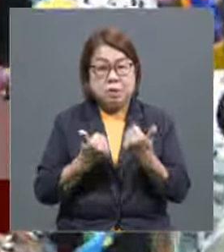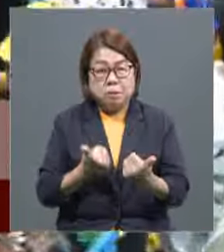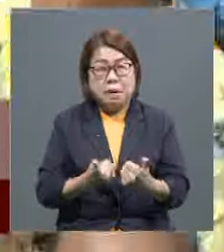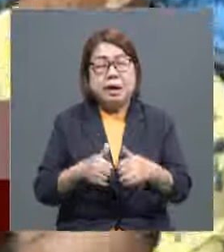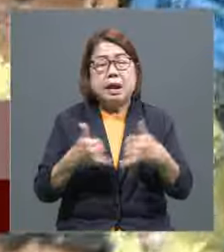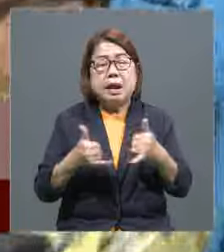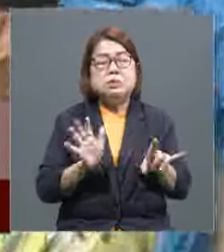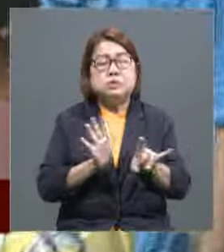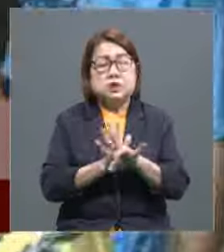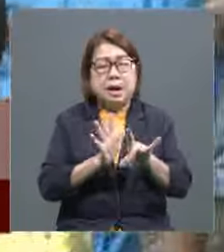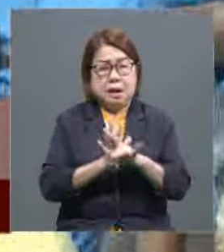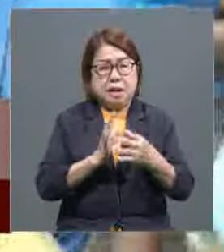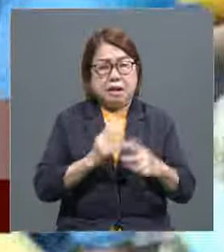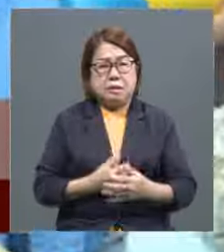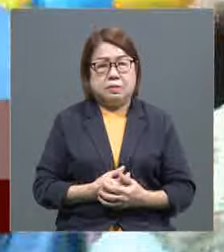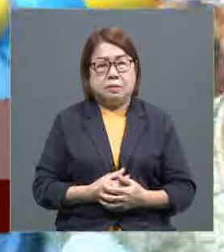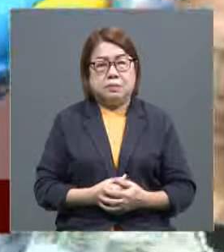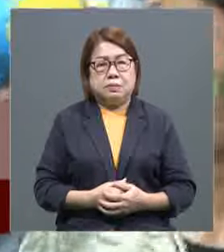ะ